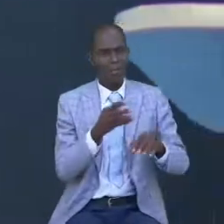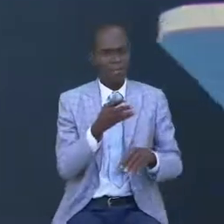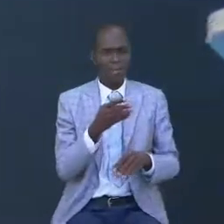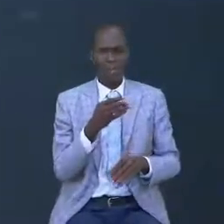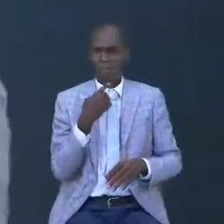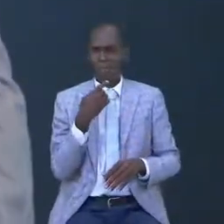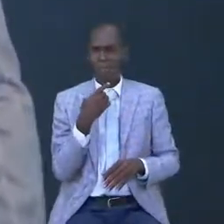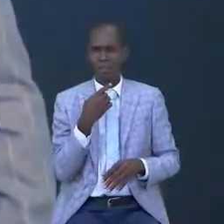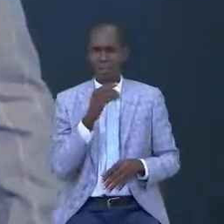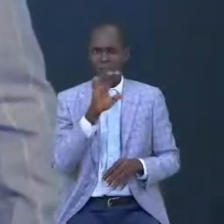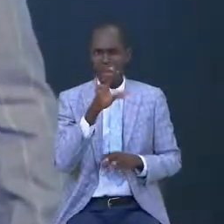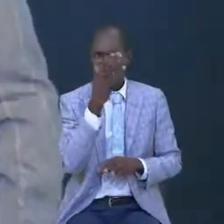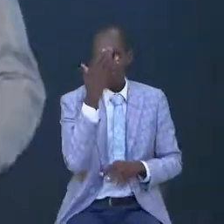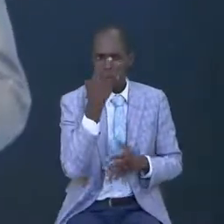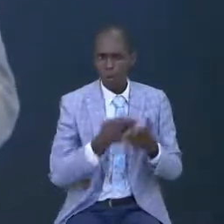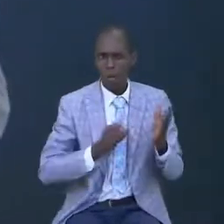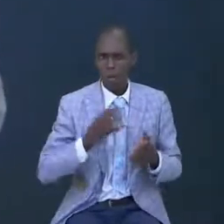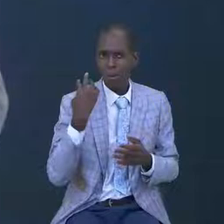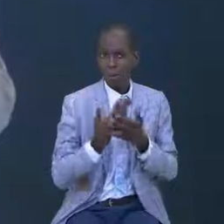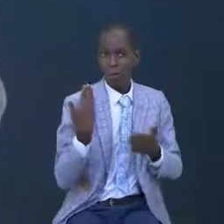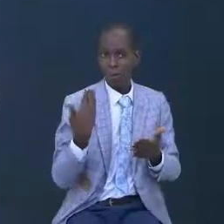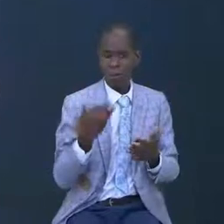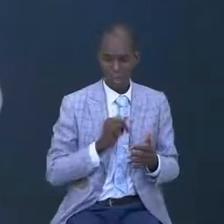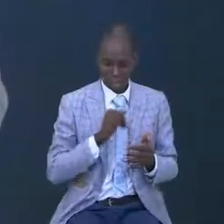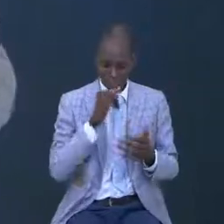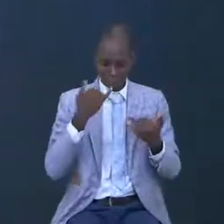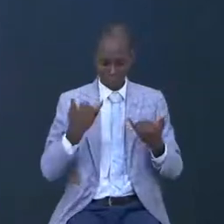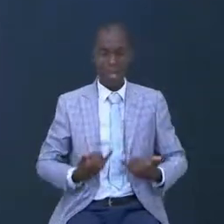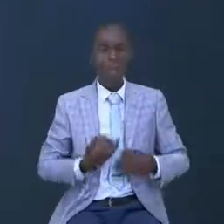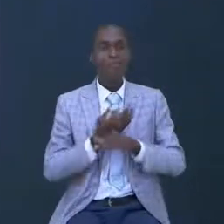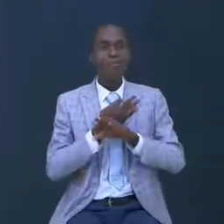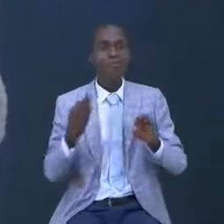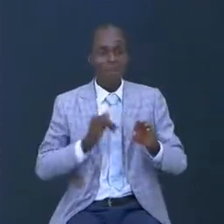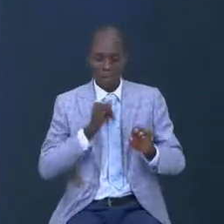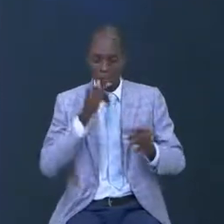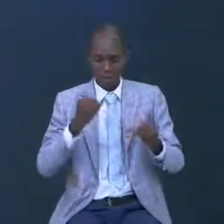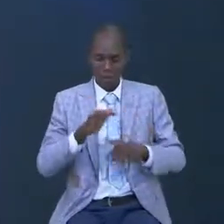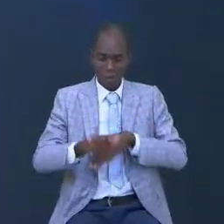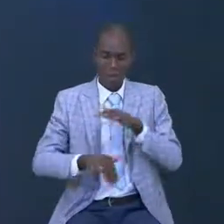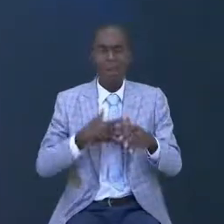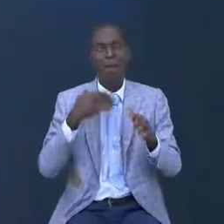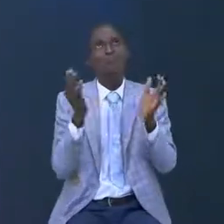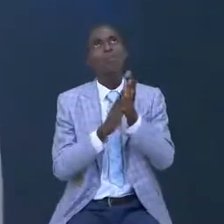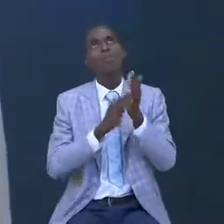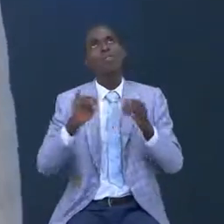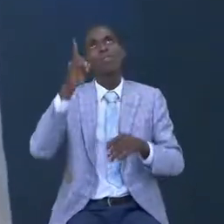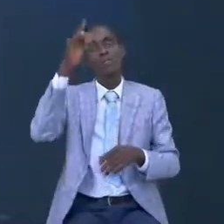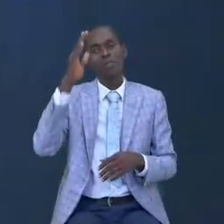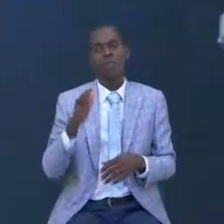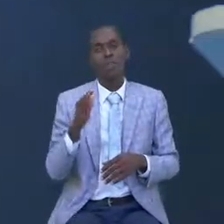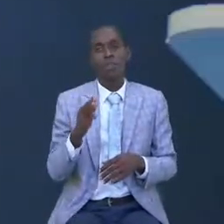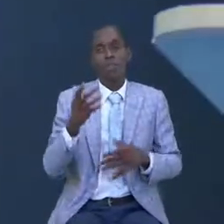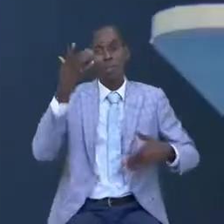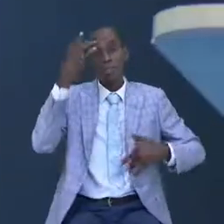Il regarde à gauche, à droite, il se lève, il marche comme ça, il se déplace. Il dit, est-ce que tu savais ce que j'étais? Je suis maintenant affranchi, je suis